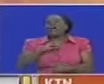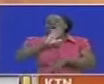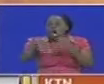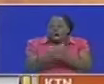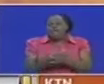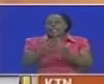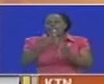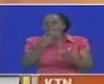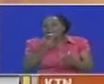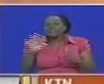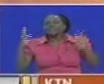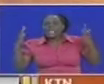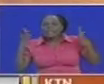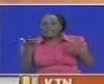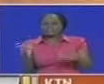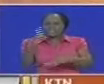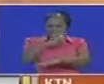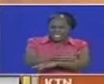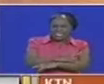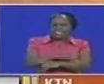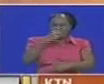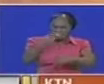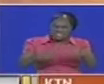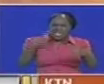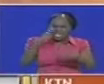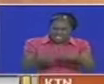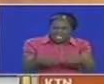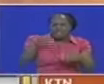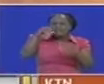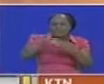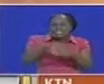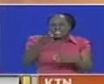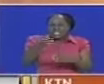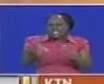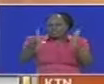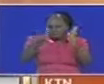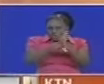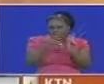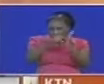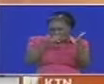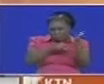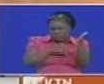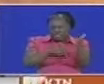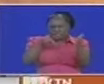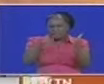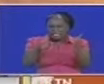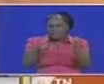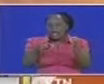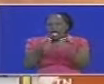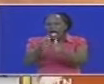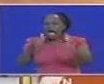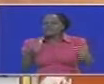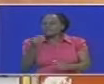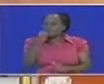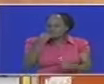hii ambayo itakuwa ikiadhimishwa kila mwaka. Na miongoni mwa masharti yake makuu ni pamoja na kususia kula,